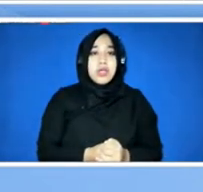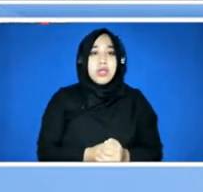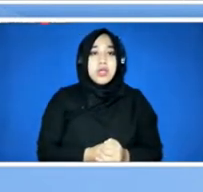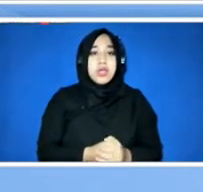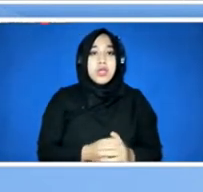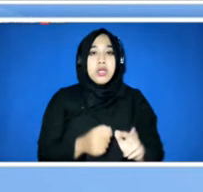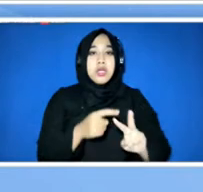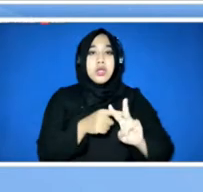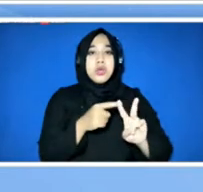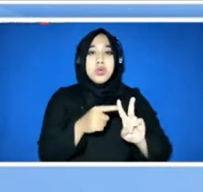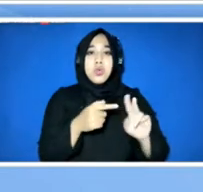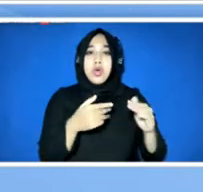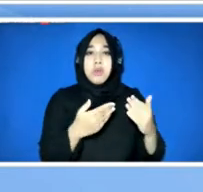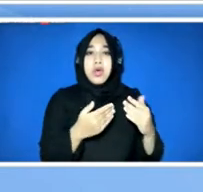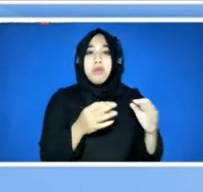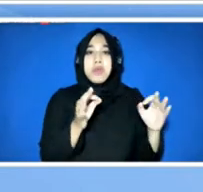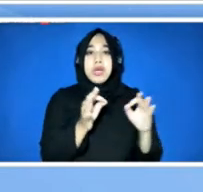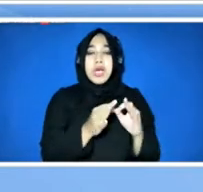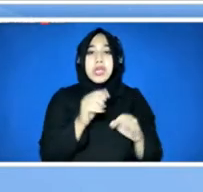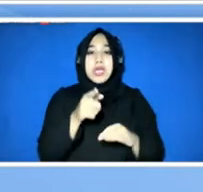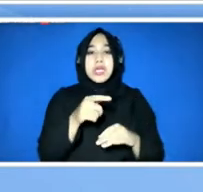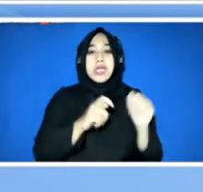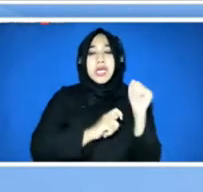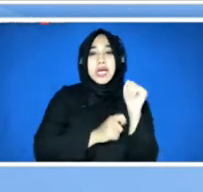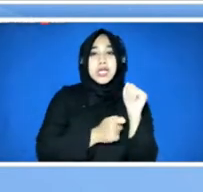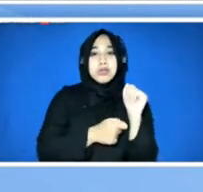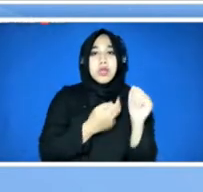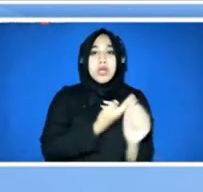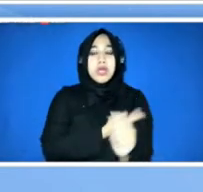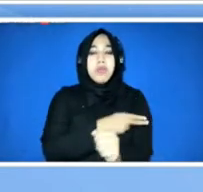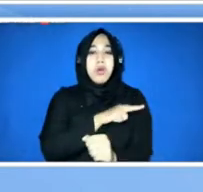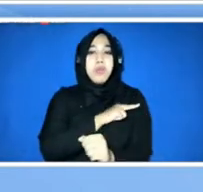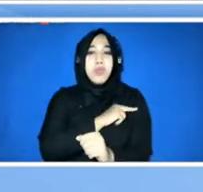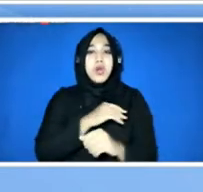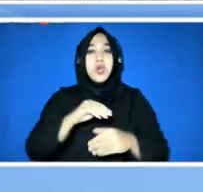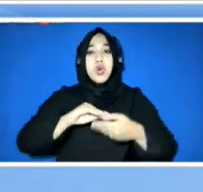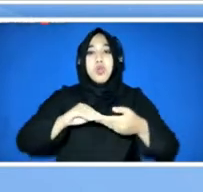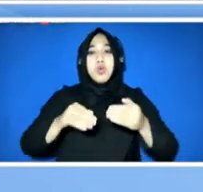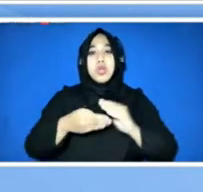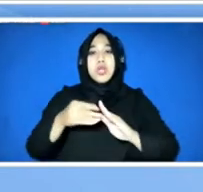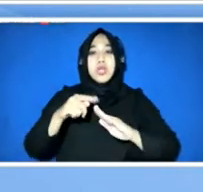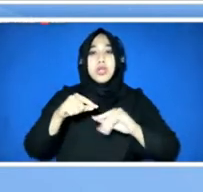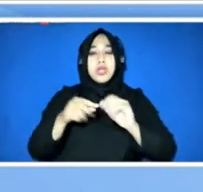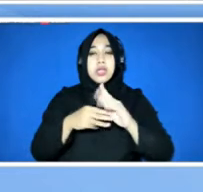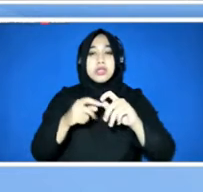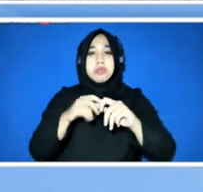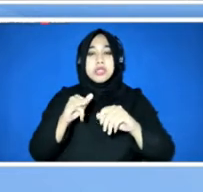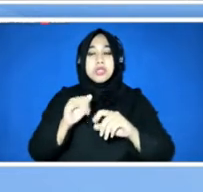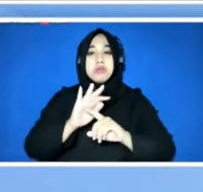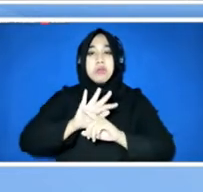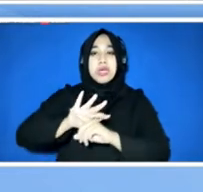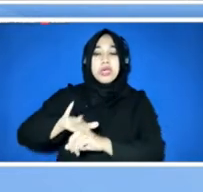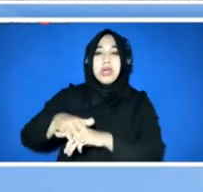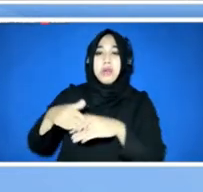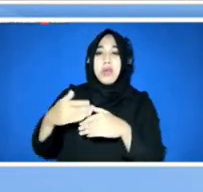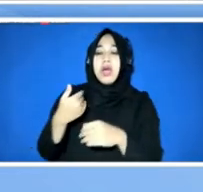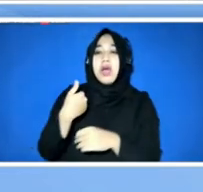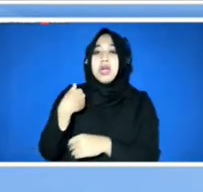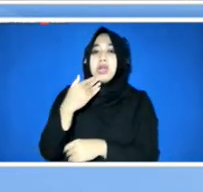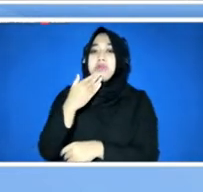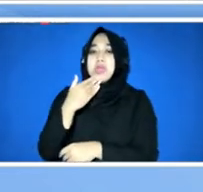pendekatan ini, respon capacity dan community transmission, menghindari ada kebiasaan atau hal-hal buruk di